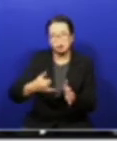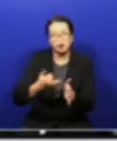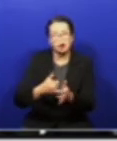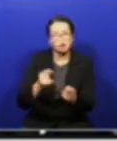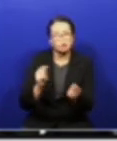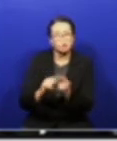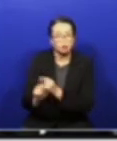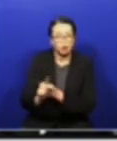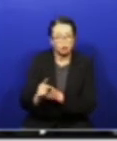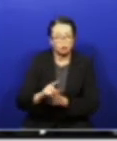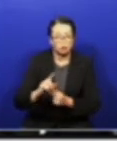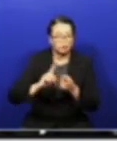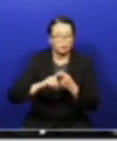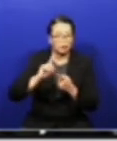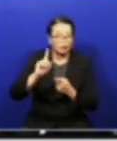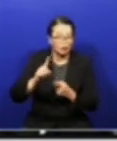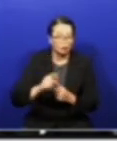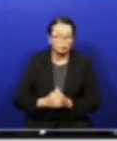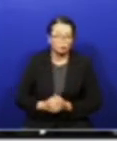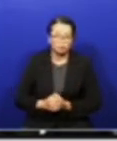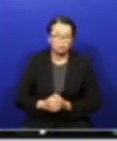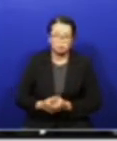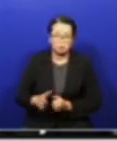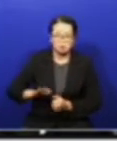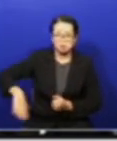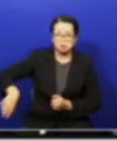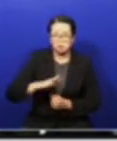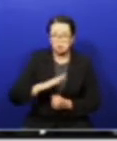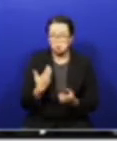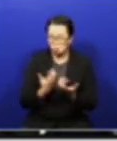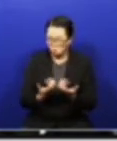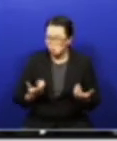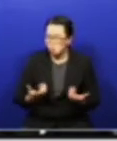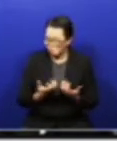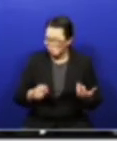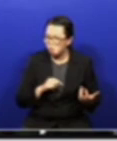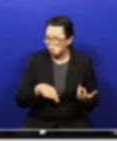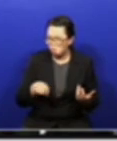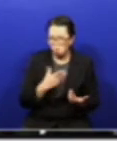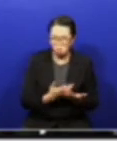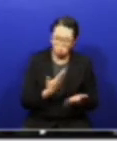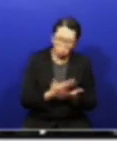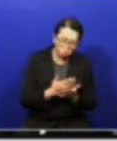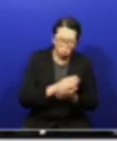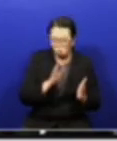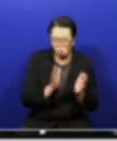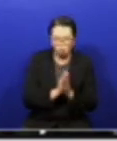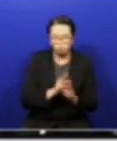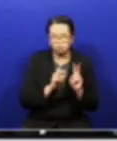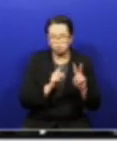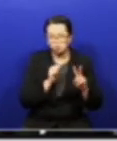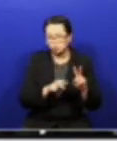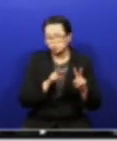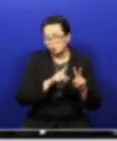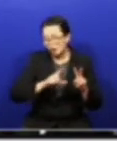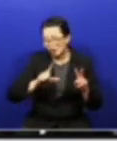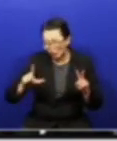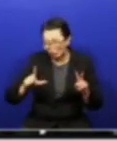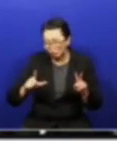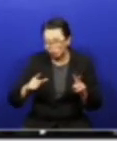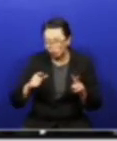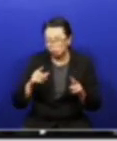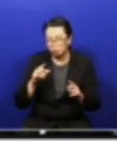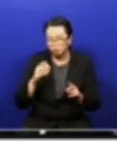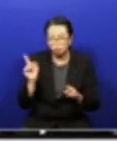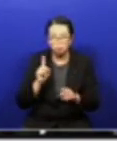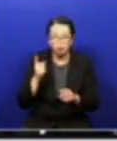ที่หนึ่งเนี่ยคุยกันมากว่าเรามีทรัพย์สินอยู่เกือบ2ล้านล้านแต่ใน2ล้านล้านนั้นเนี่ยไปตกอยู่กับรัฐบา